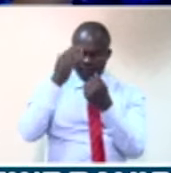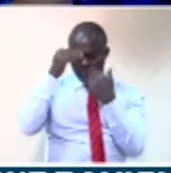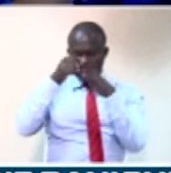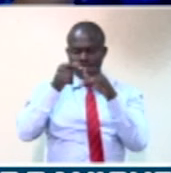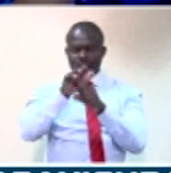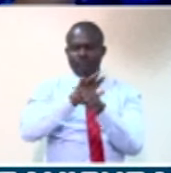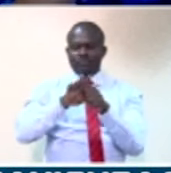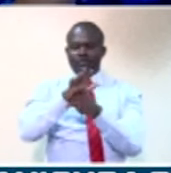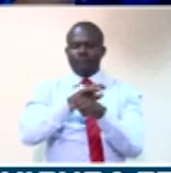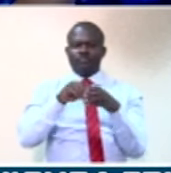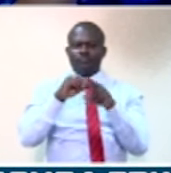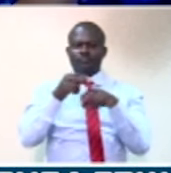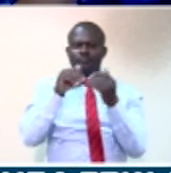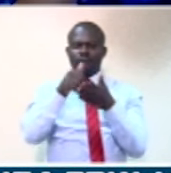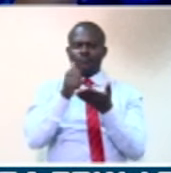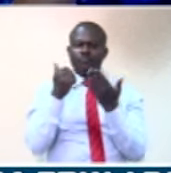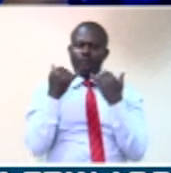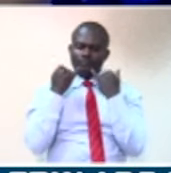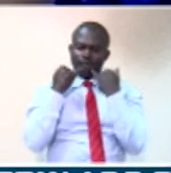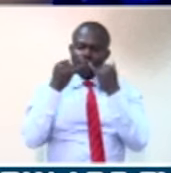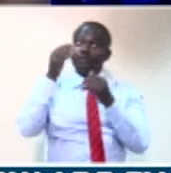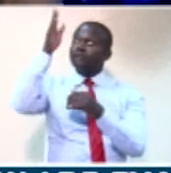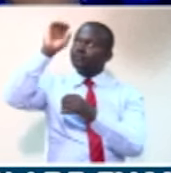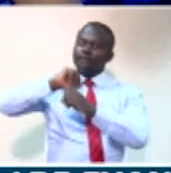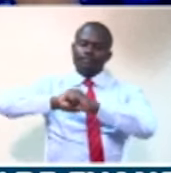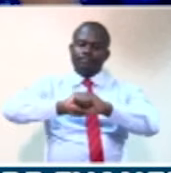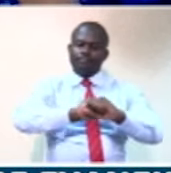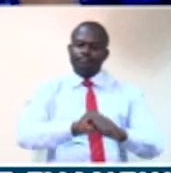kugira ngo abagere 5 kuri 5 mu izina ryabo bose tubabwira tuti Imana ibarinde.